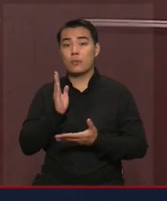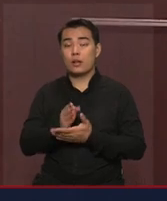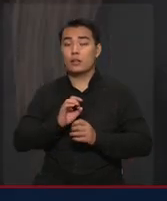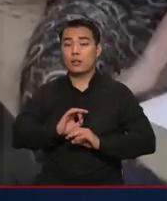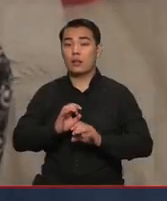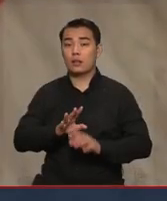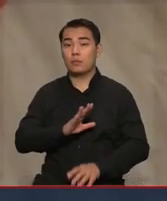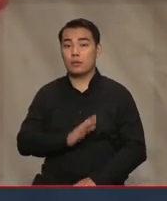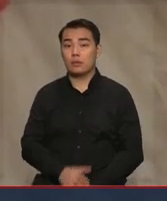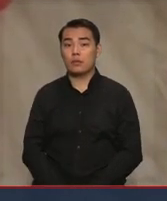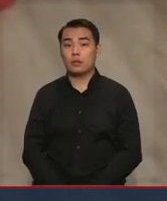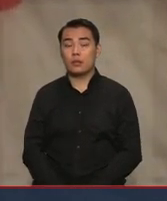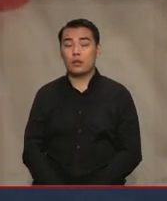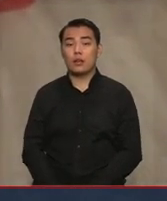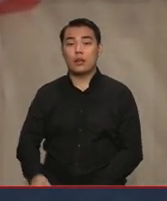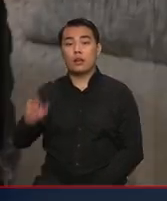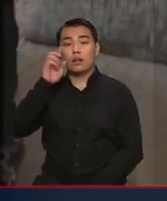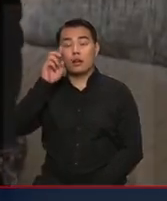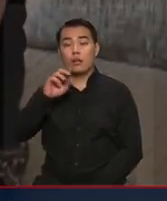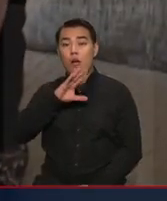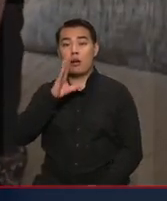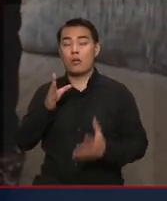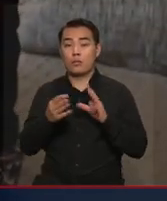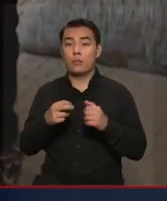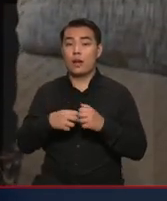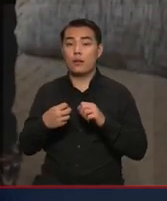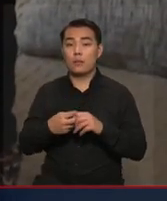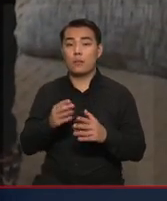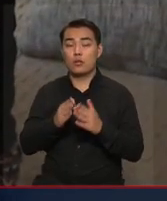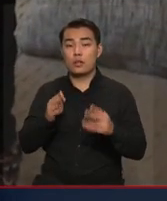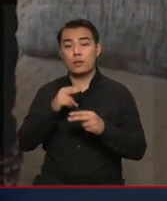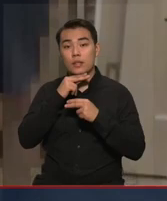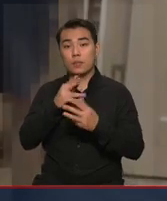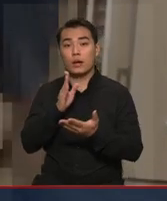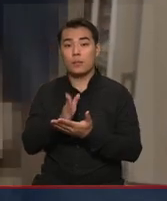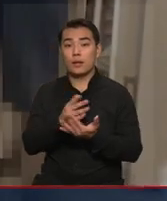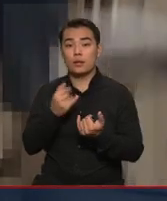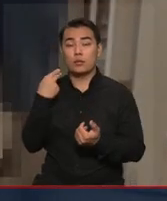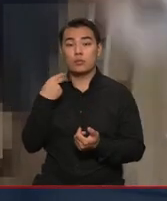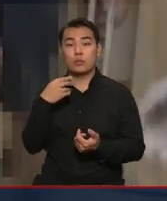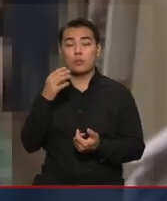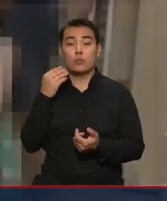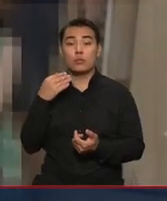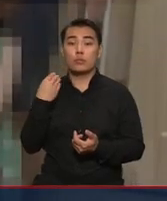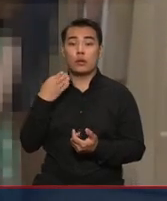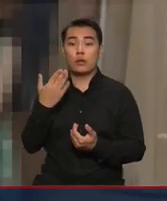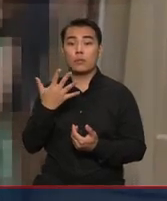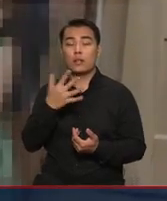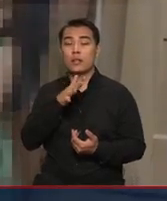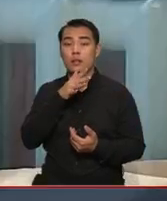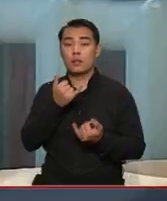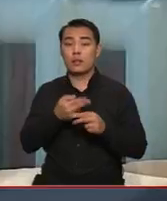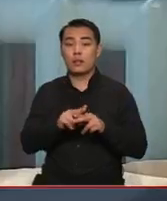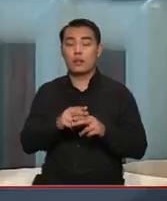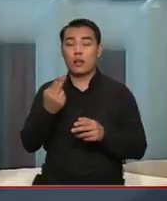өтті. Қоғамда дүрліктірген мәселелерге президент ұдайы назар аударып отырады. Мәселен, Түркістанда 5 жасар бүлдіршін қыздың және Астана